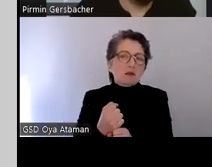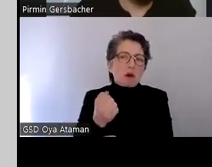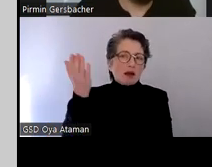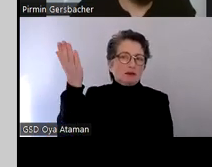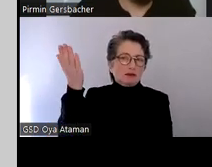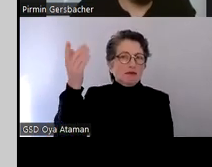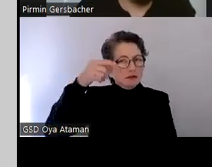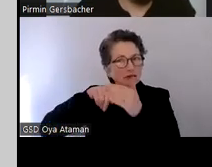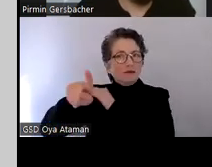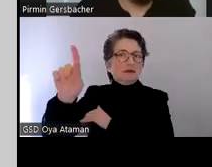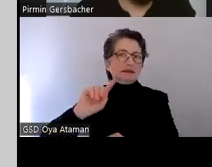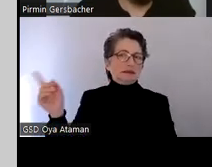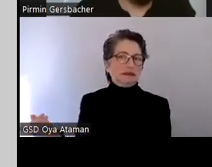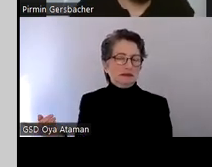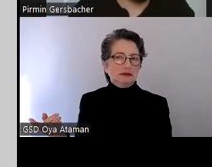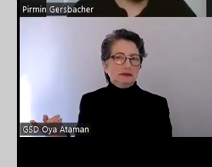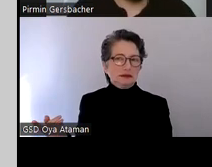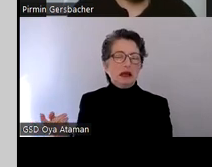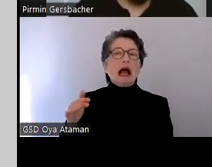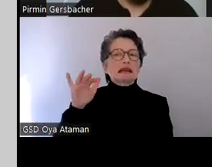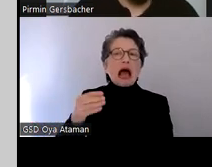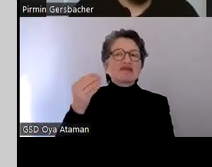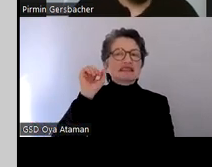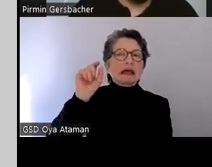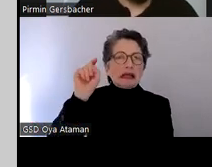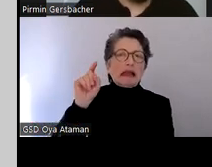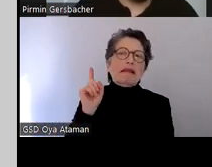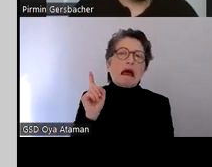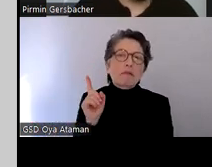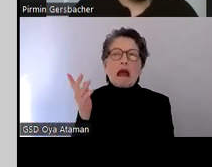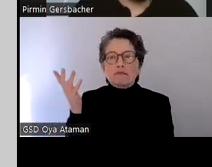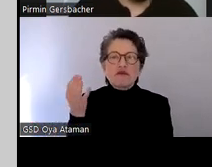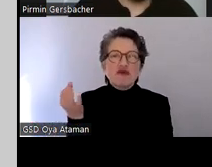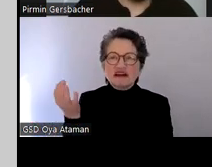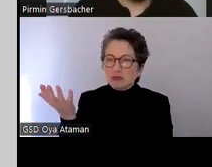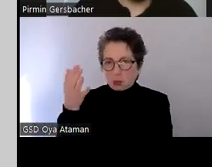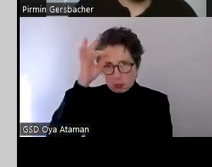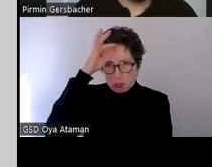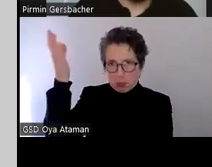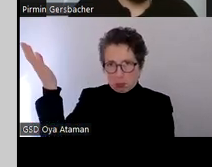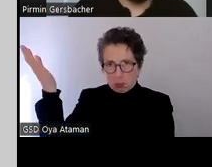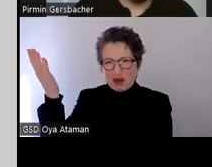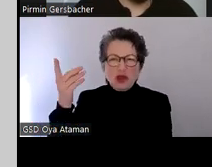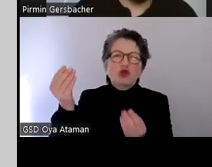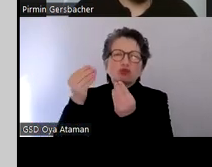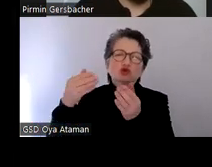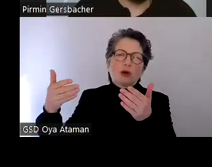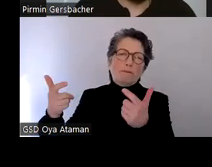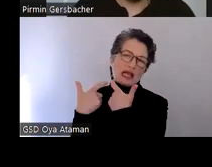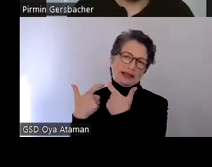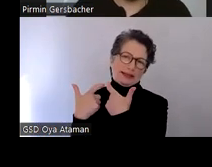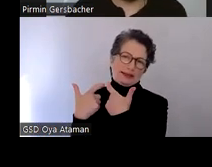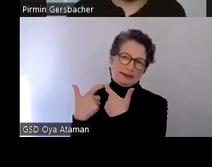Man wird vielleicht erfahren, dass da irgendwas Klickbares ist. Genau, das ist also so eine typische Barriere im Sinne von